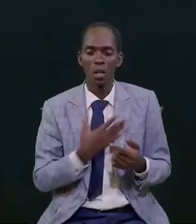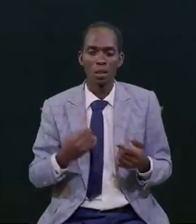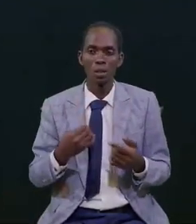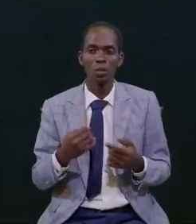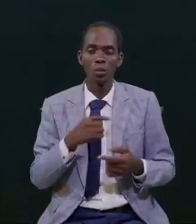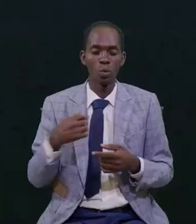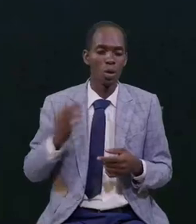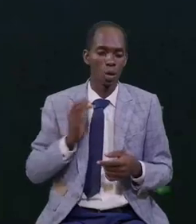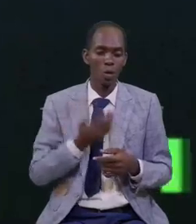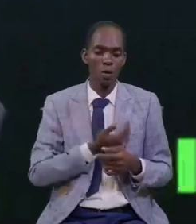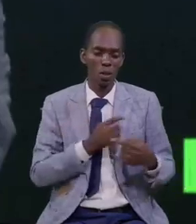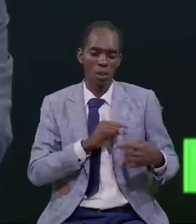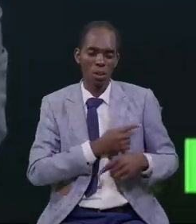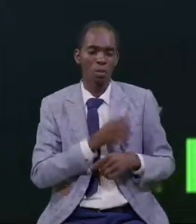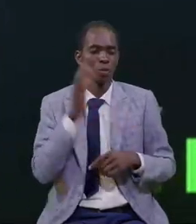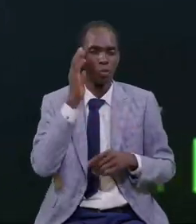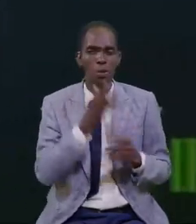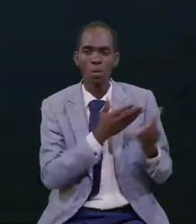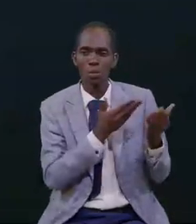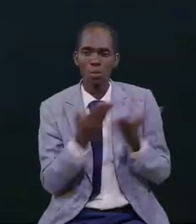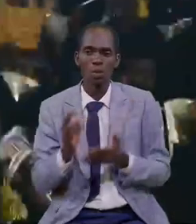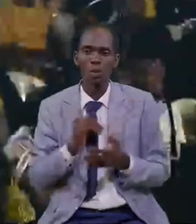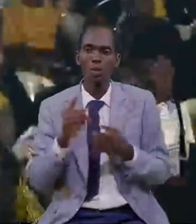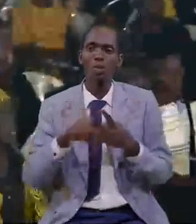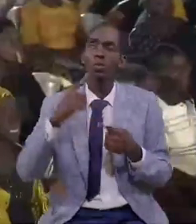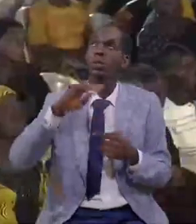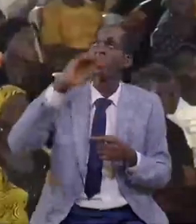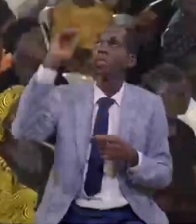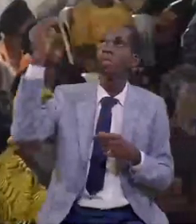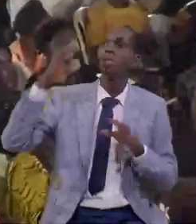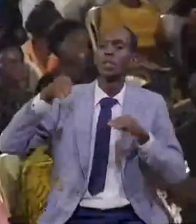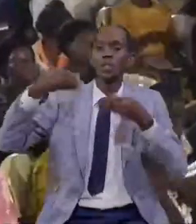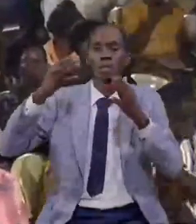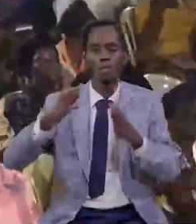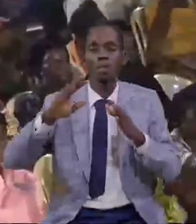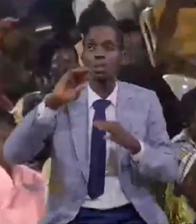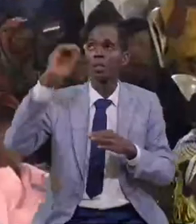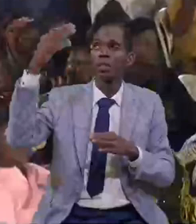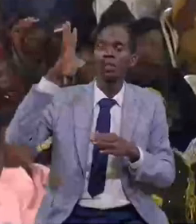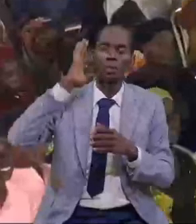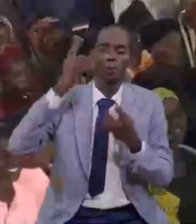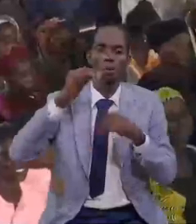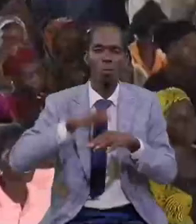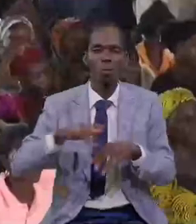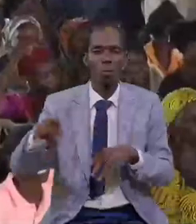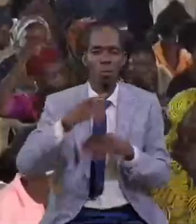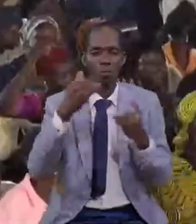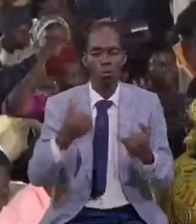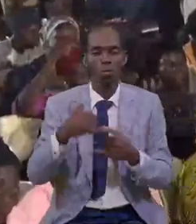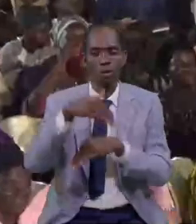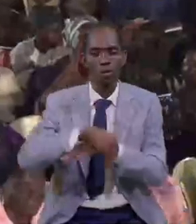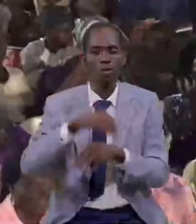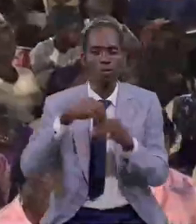chez celui qui donne la grâce la grâce viendra à toi ce jour ainsi